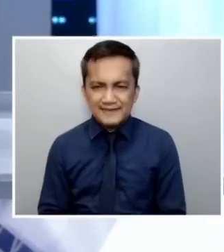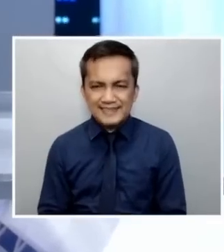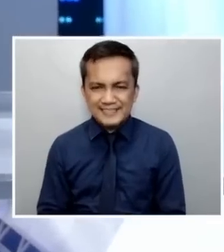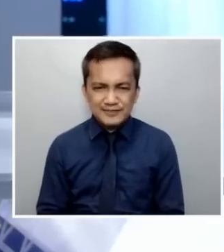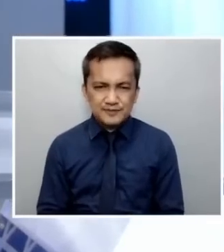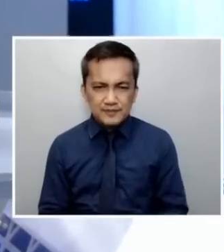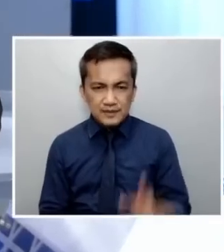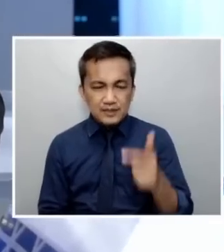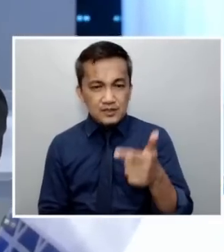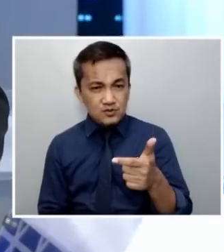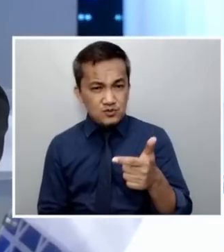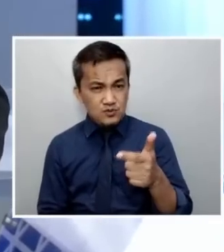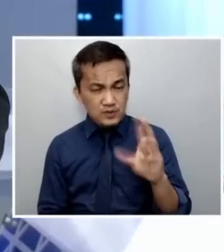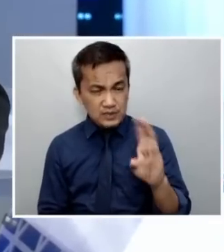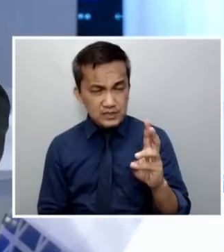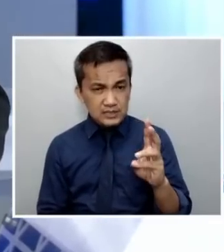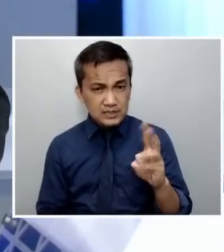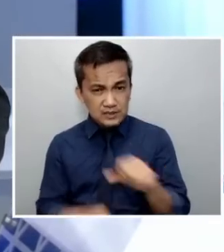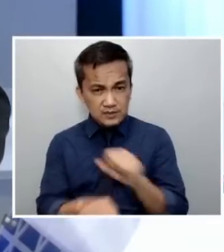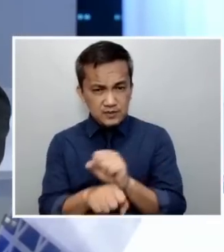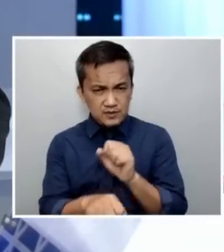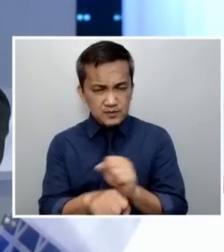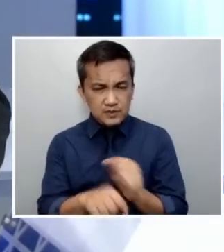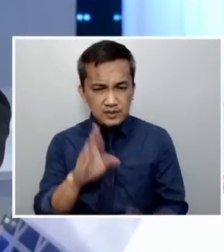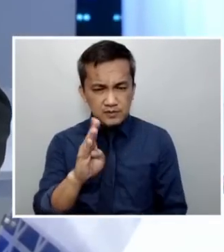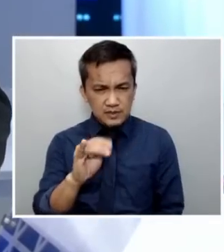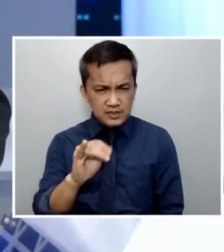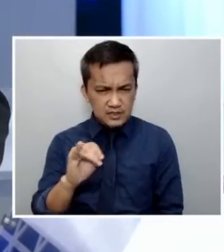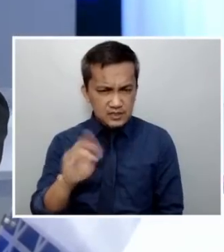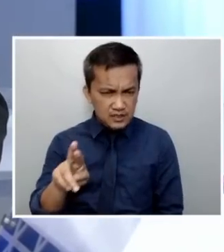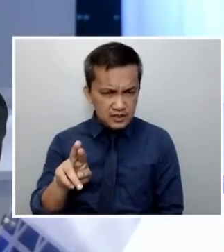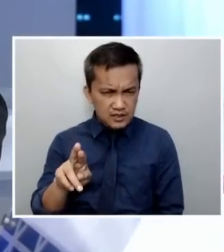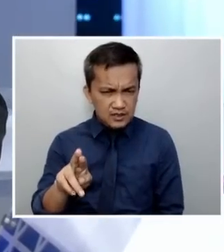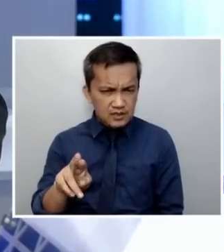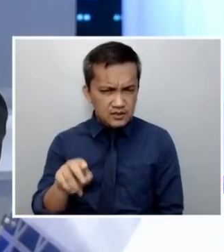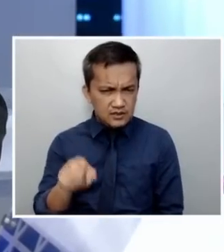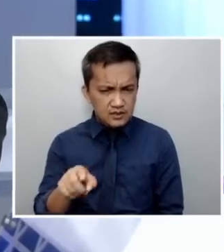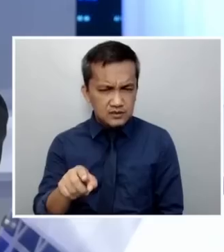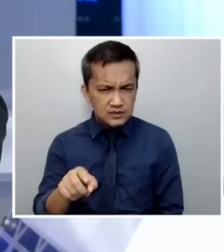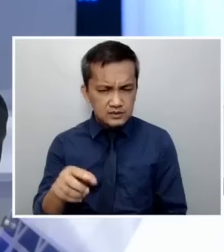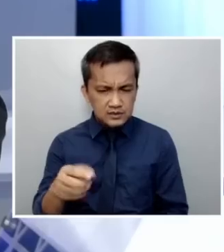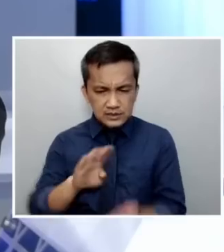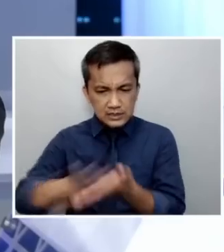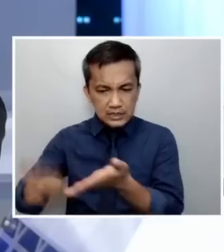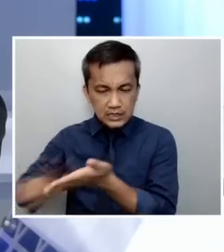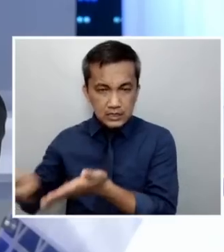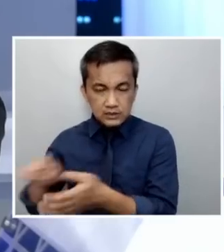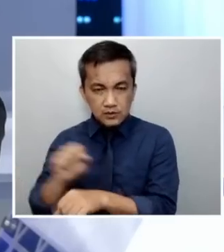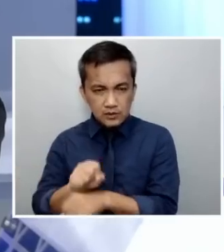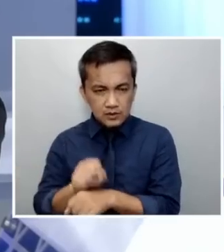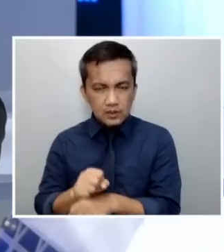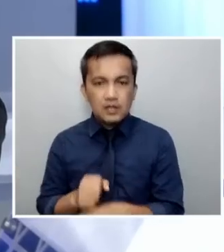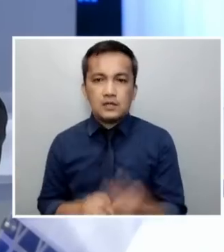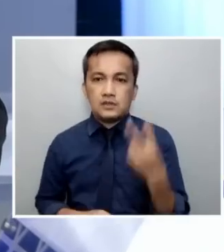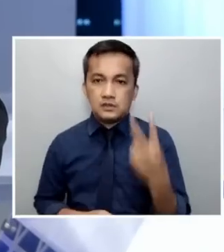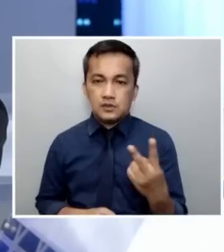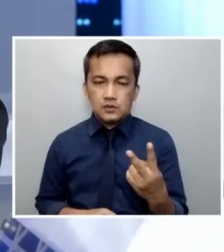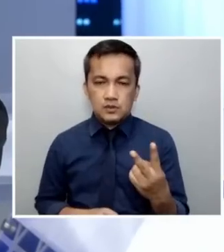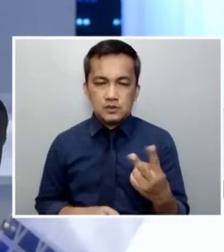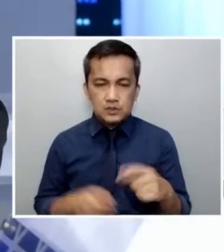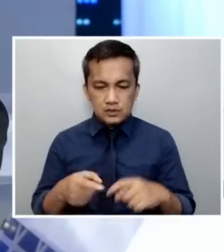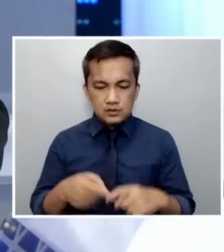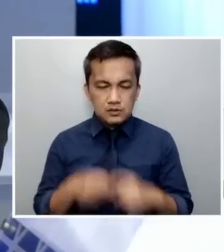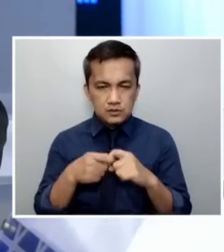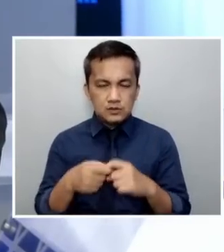26 na empleyado ng Bureau of Internal Revenue, BIR, ang tinanggal sa trabaho at 2 ang nasuspindi mula noong